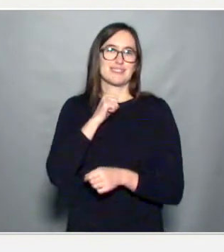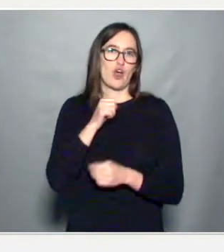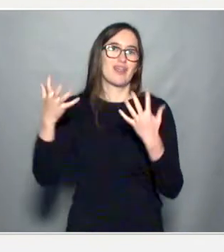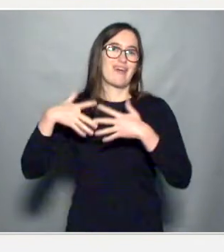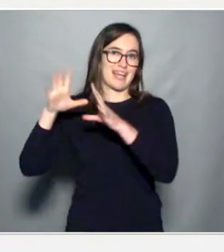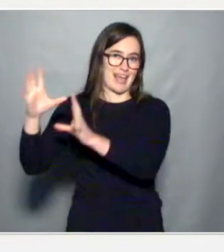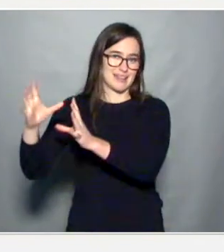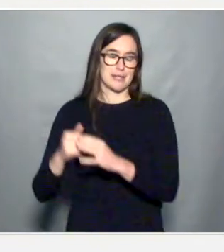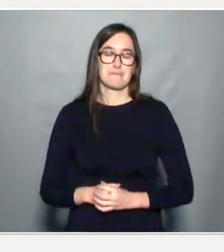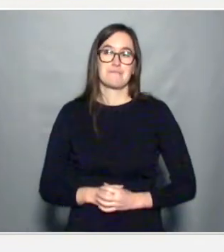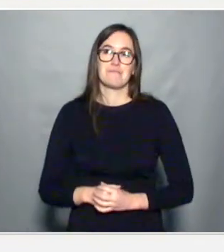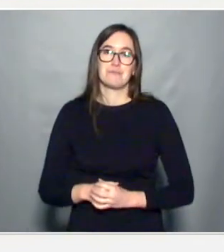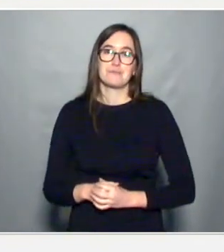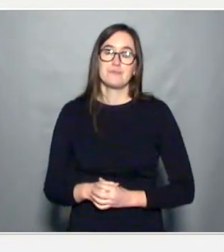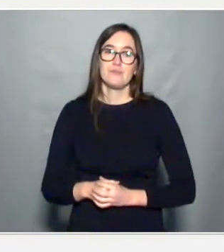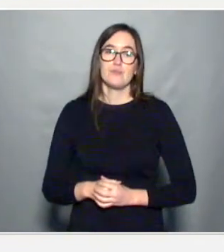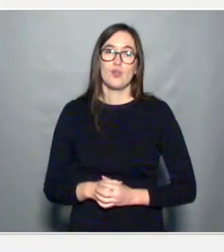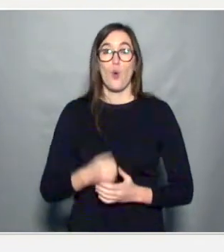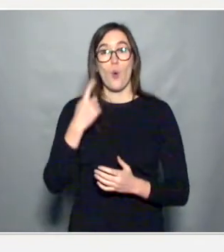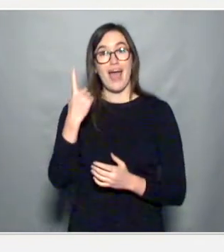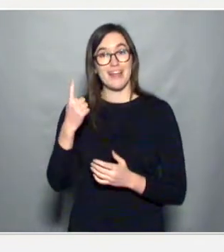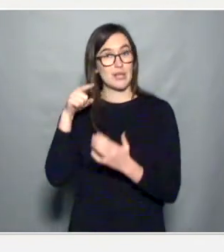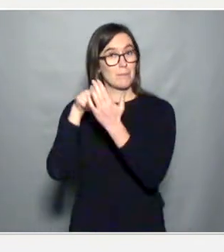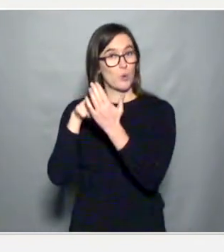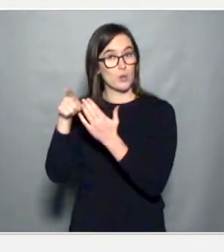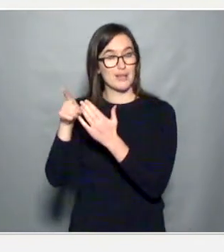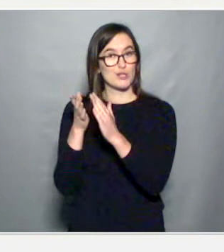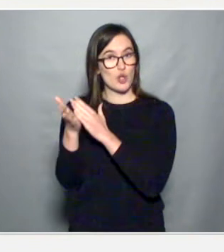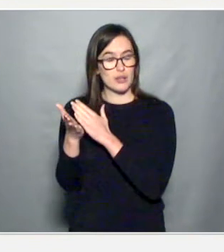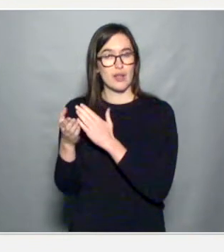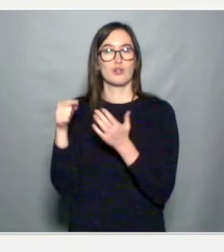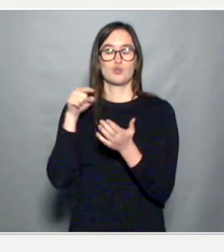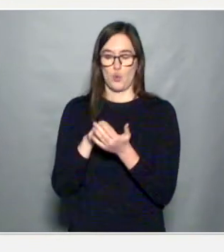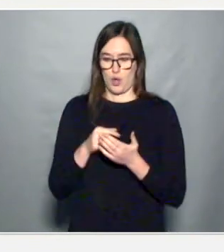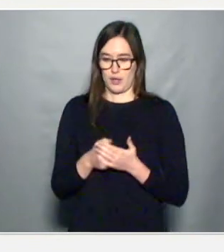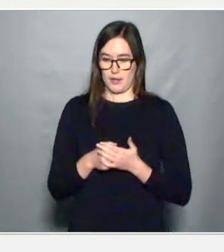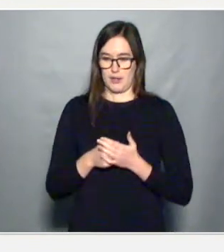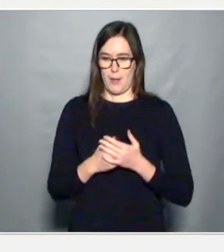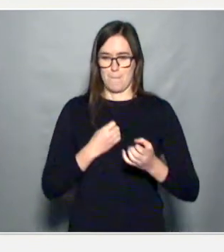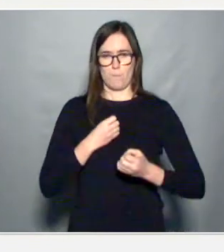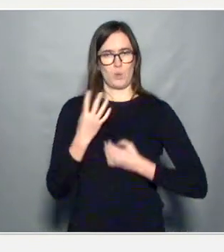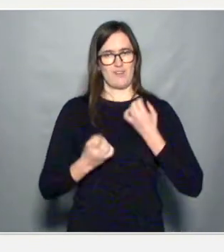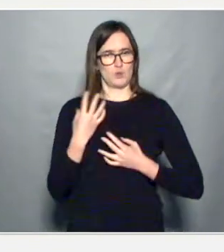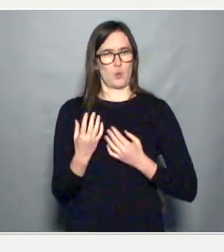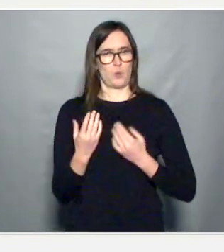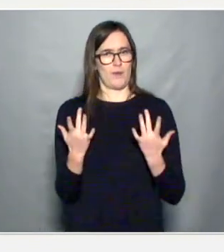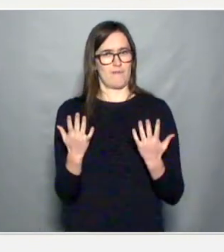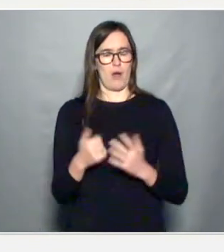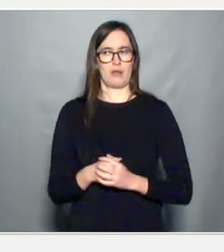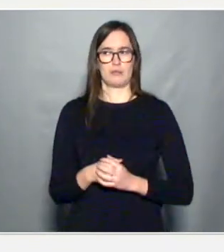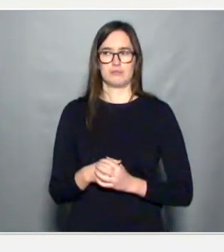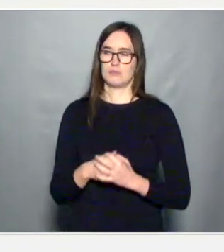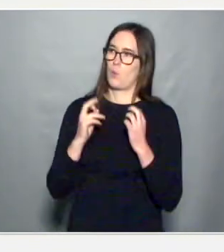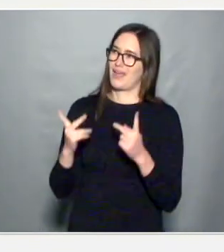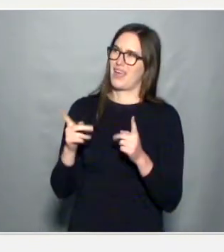Skatteverket. På en av punkterna i den här ansökan så stod det motivering. Man skulle